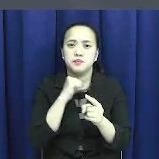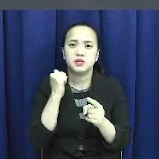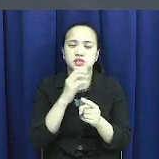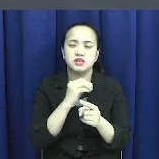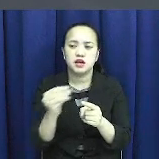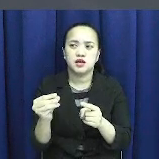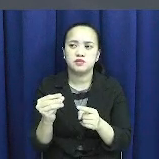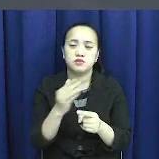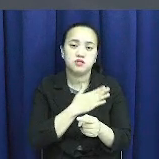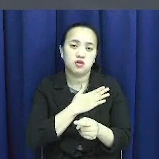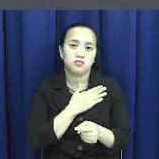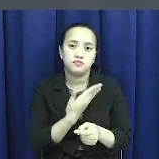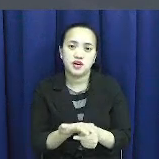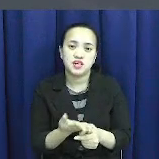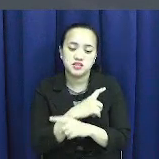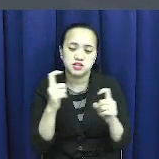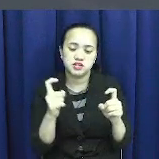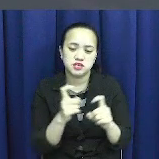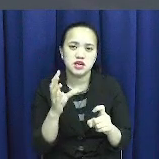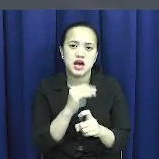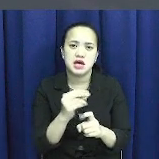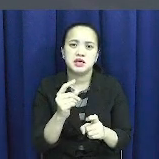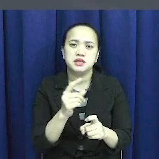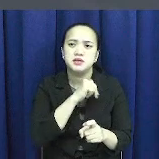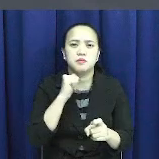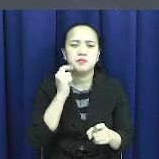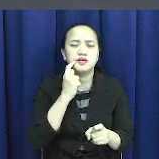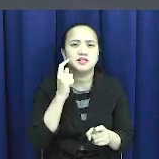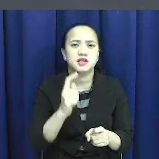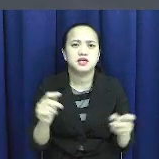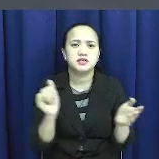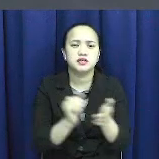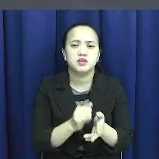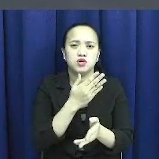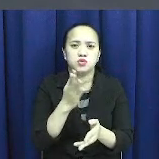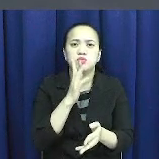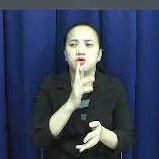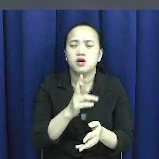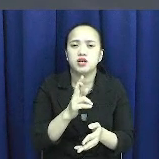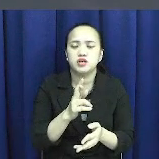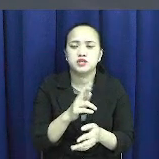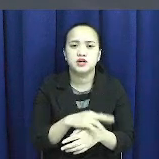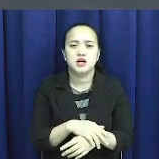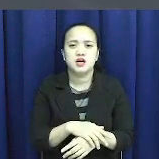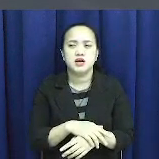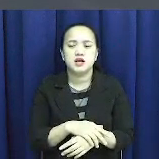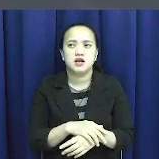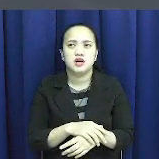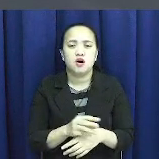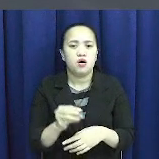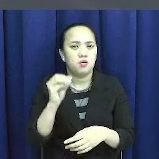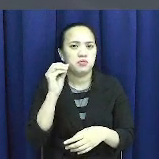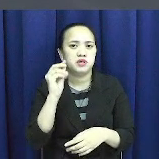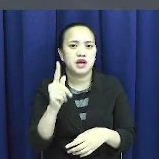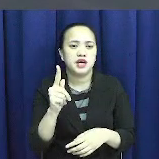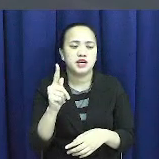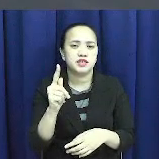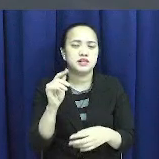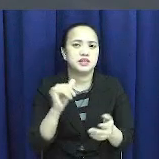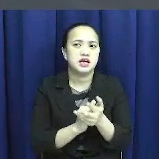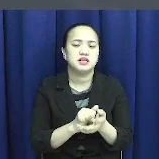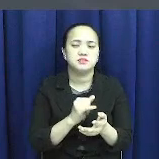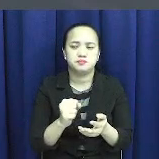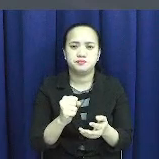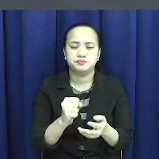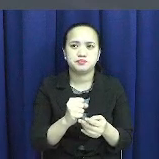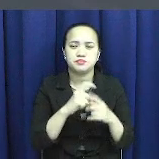yung pare ang magsasabi sa iyo at sasabihin sa iyo ng pare, okay, dahil ganyan ang iyong kasalanan at